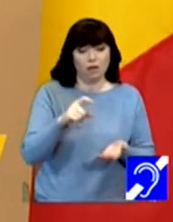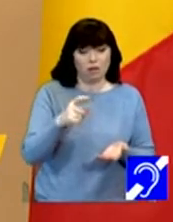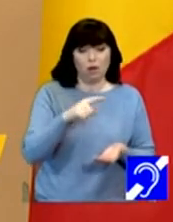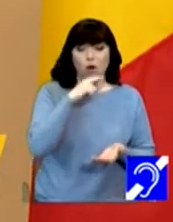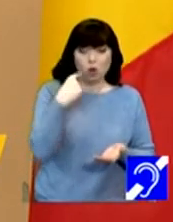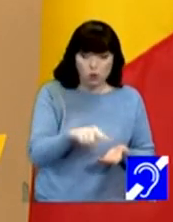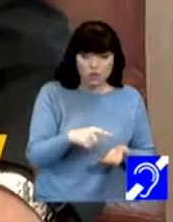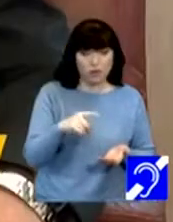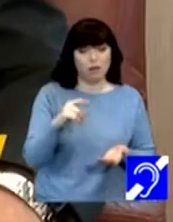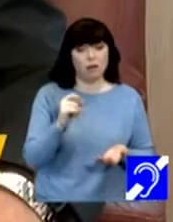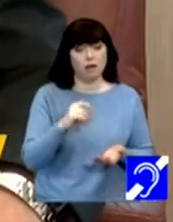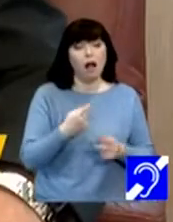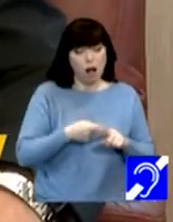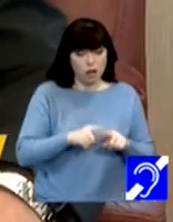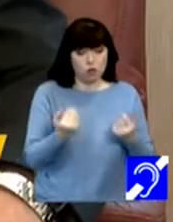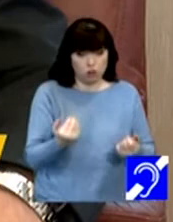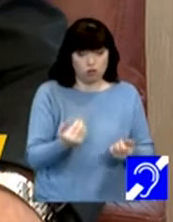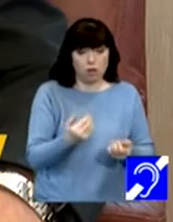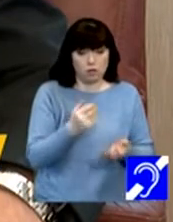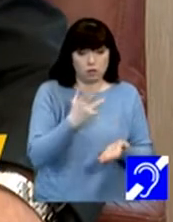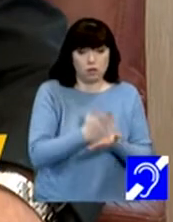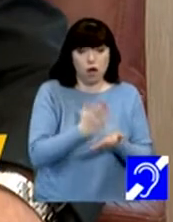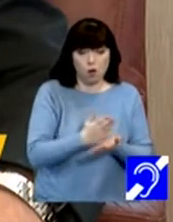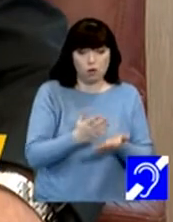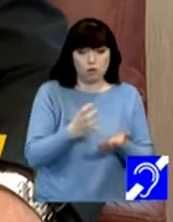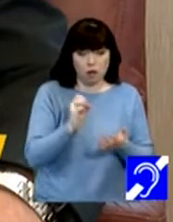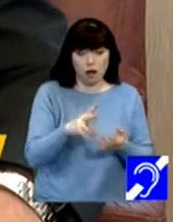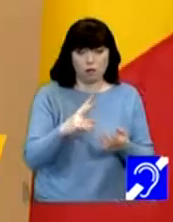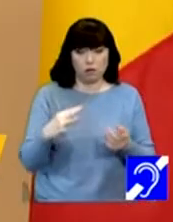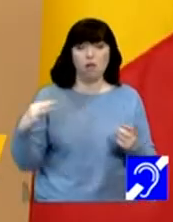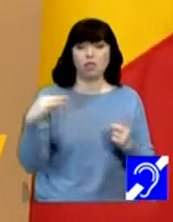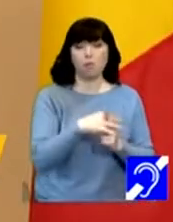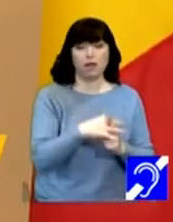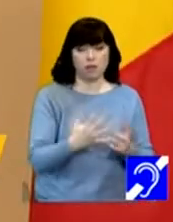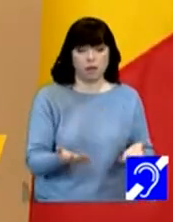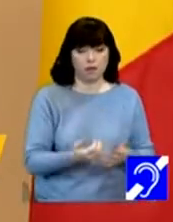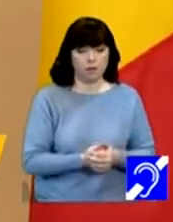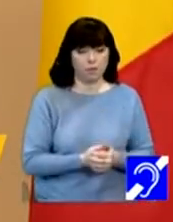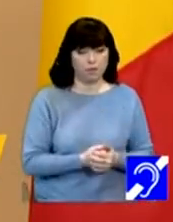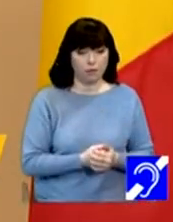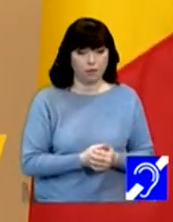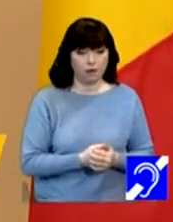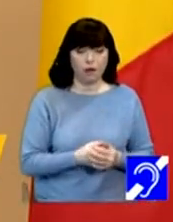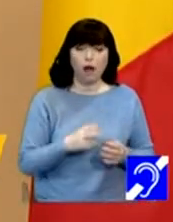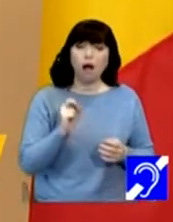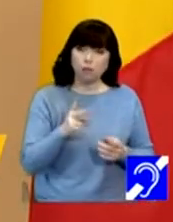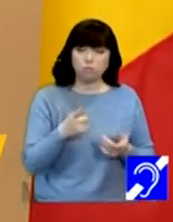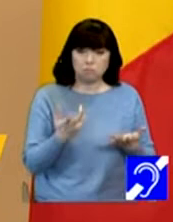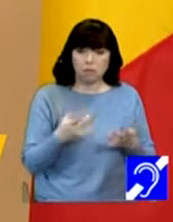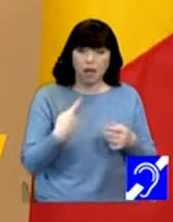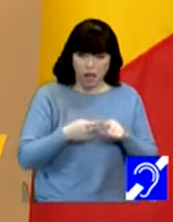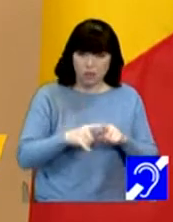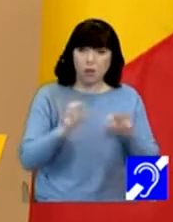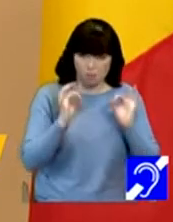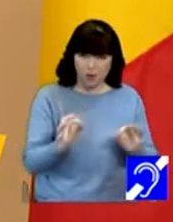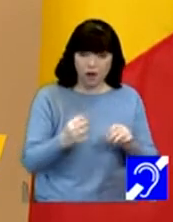ai Federației Ruse, care acum, iată, este un stat agresor. Cât de valabil